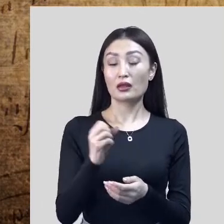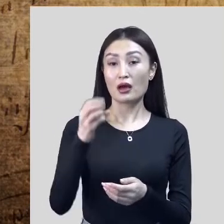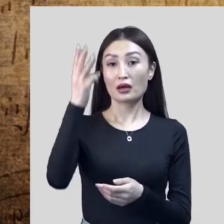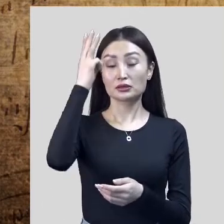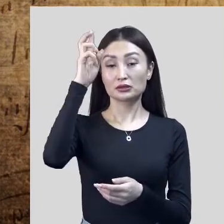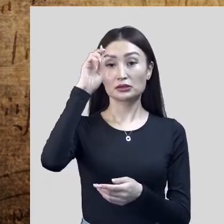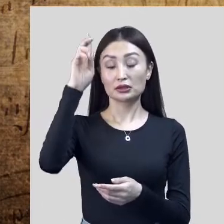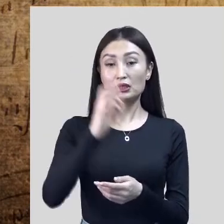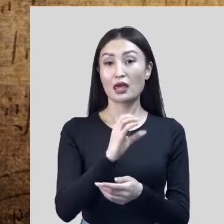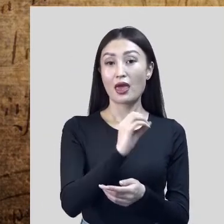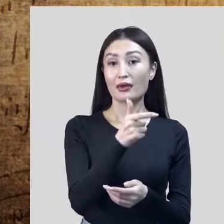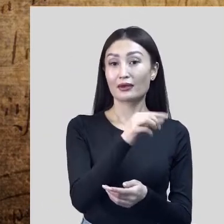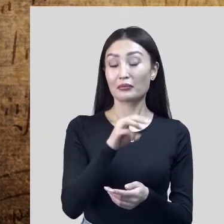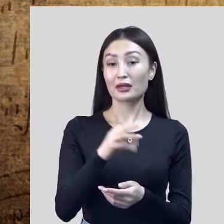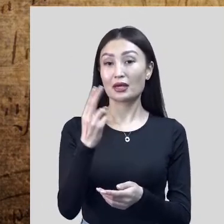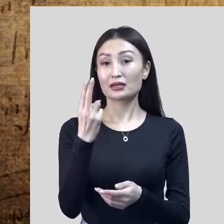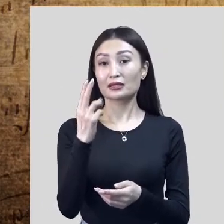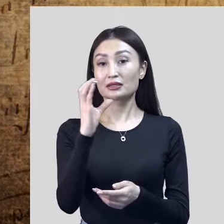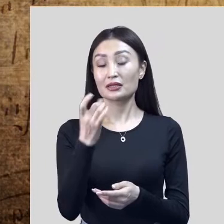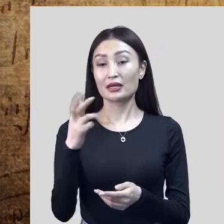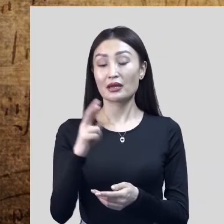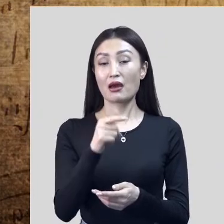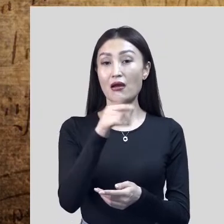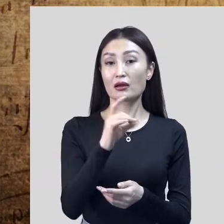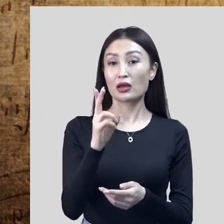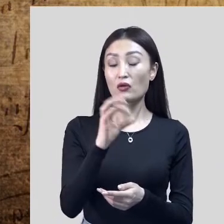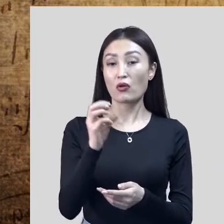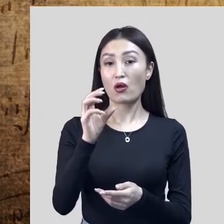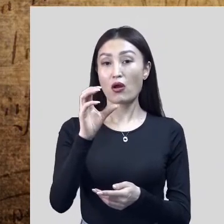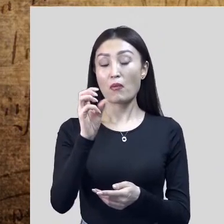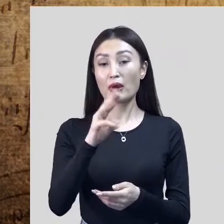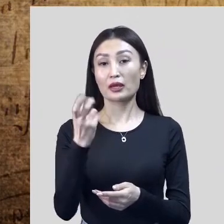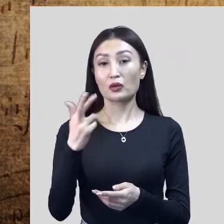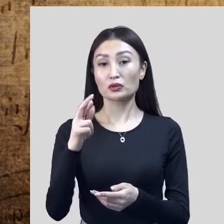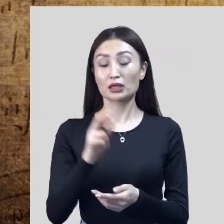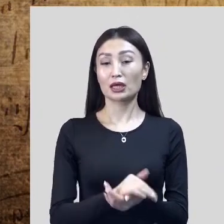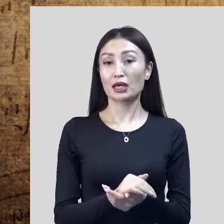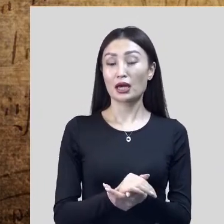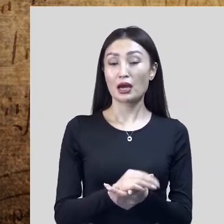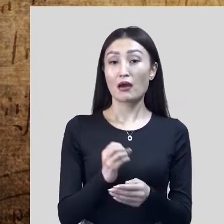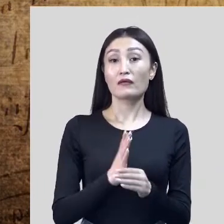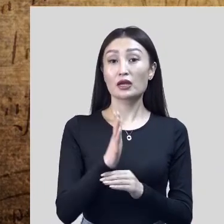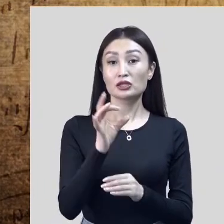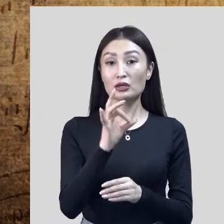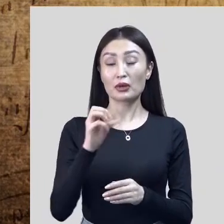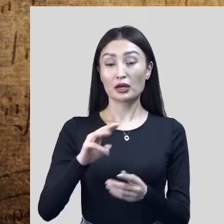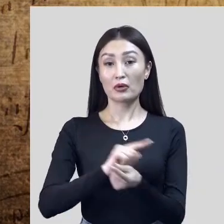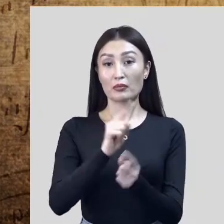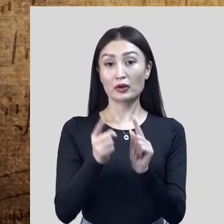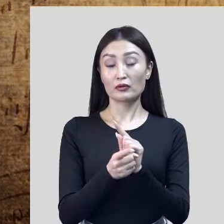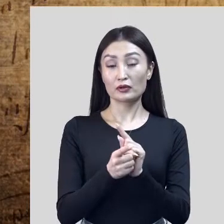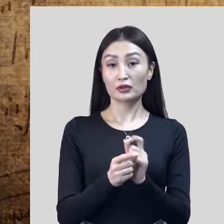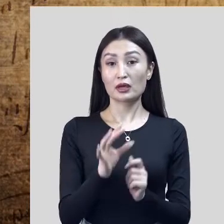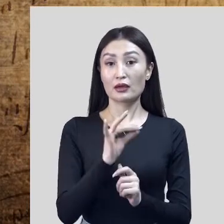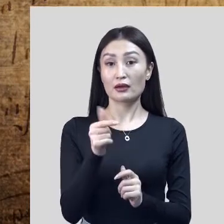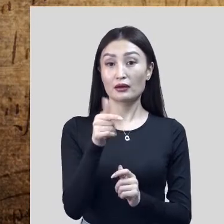царства египетское, сирийское, греко-македонское. 323 год до нашей эры. В дальнейшем римляне превратили Македонию